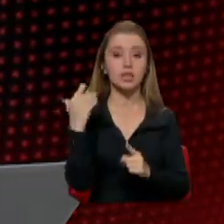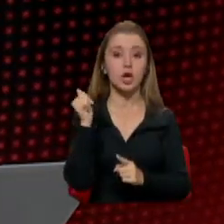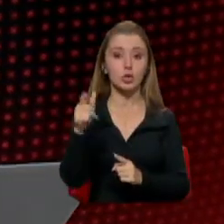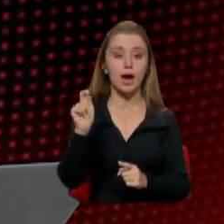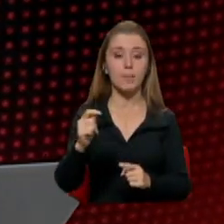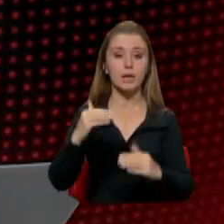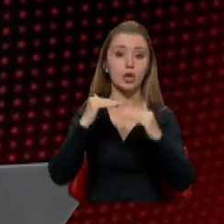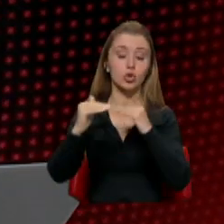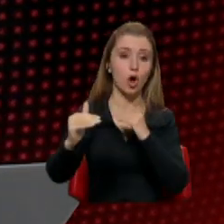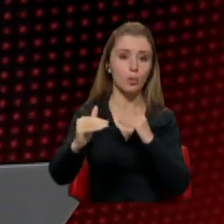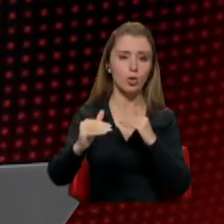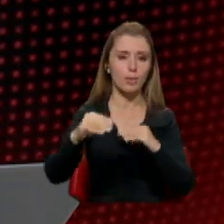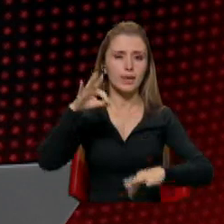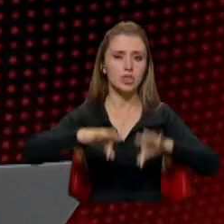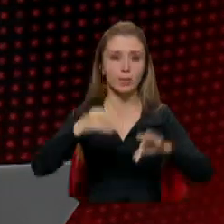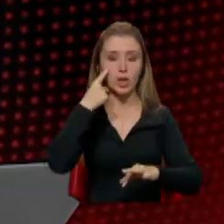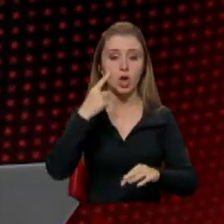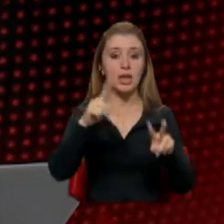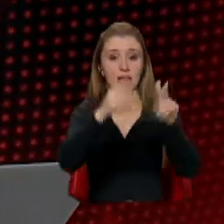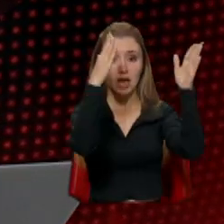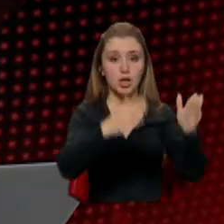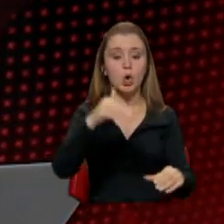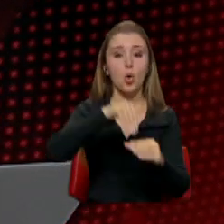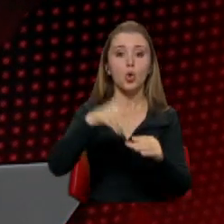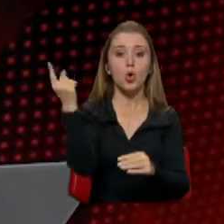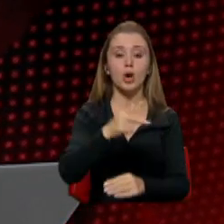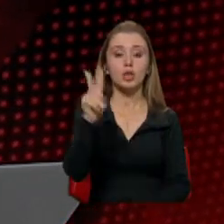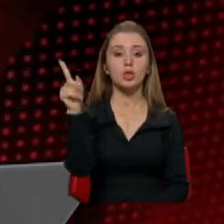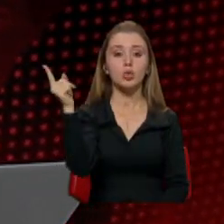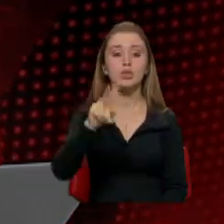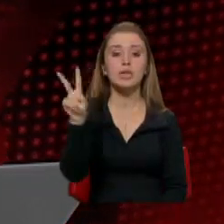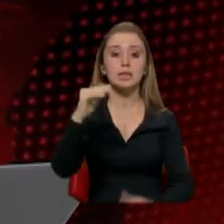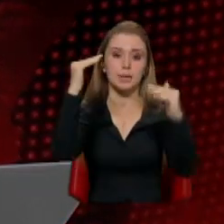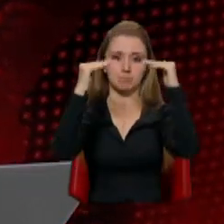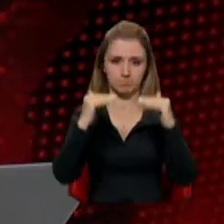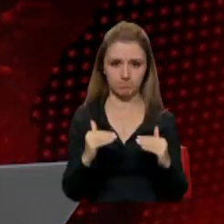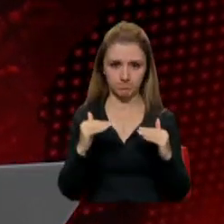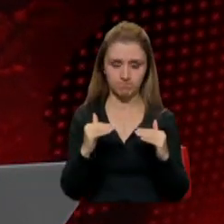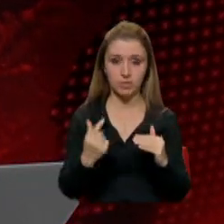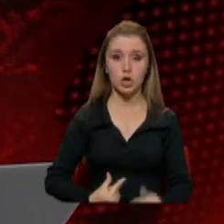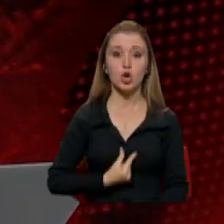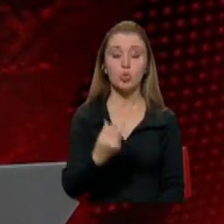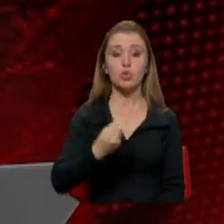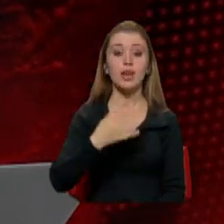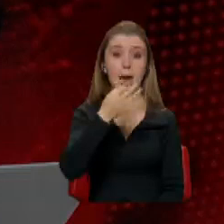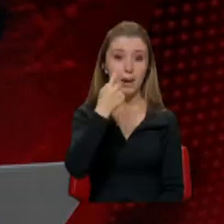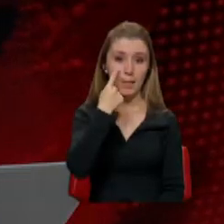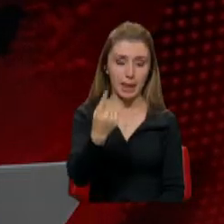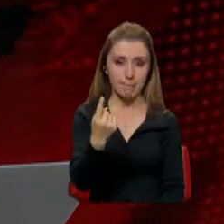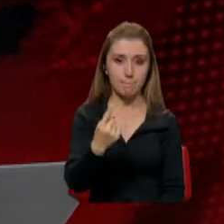yapılan kamuoyu yoklamalarında Netanyahu'nun oy oranı %20'lere kadar düşmüş. Umut veren habere